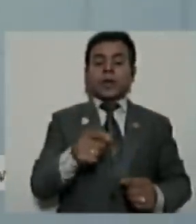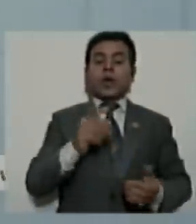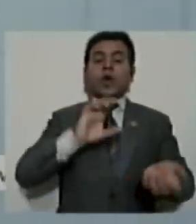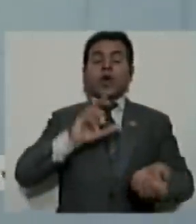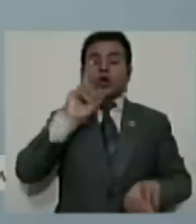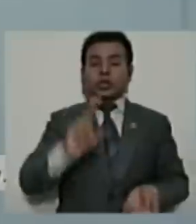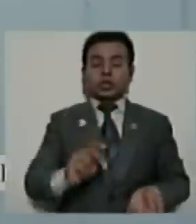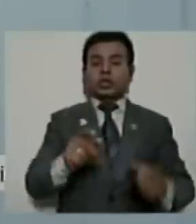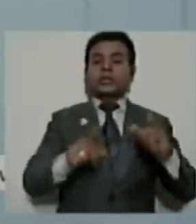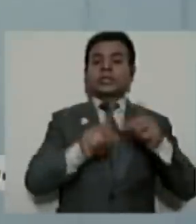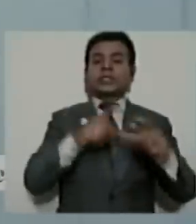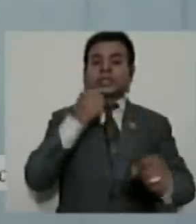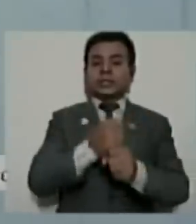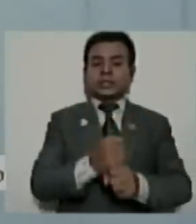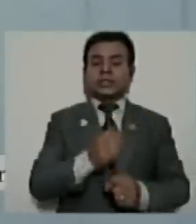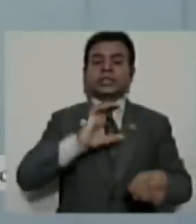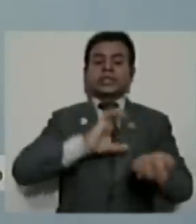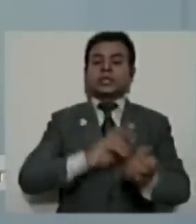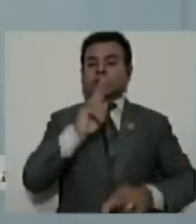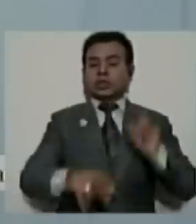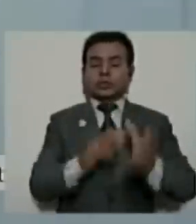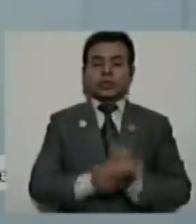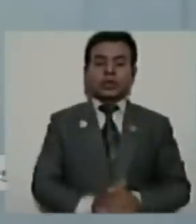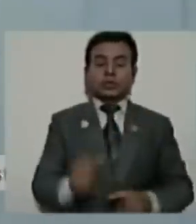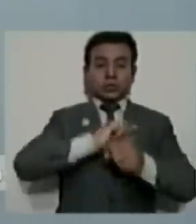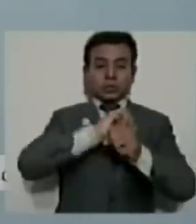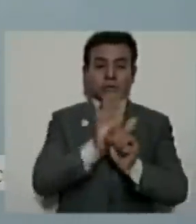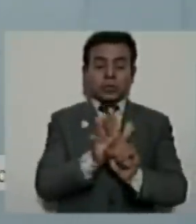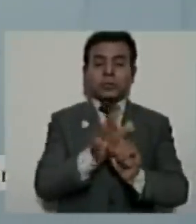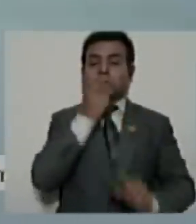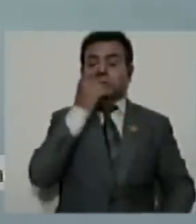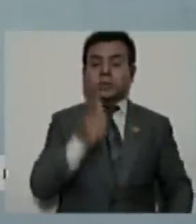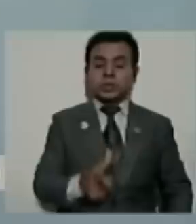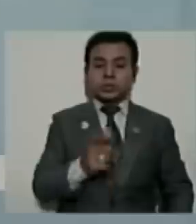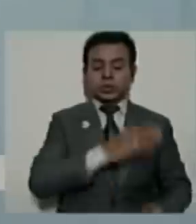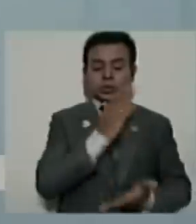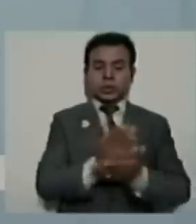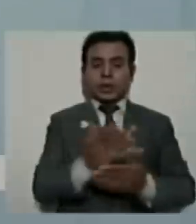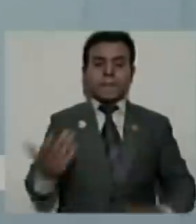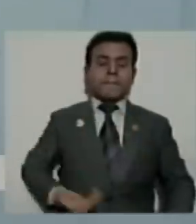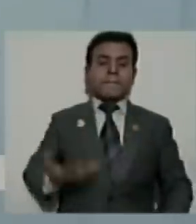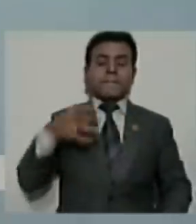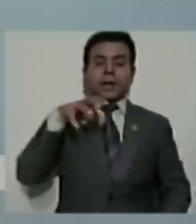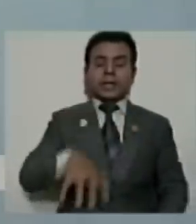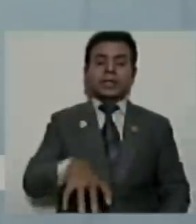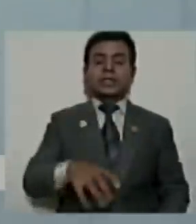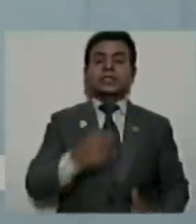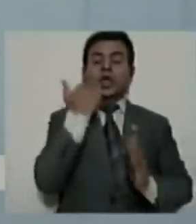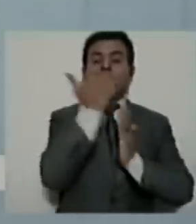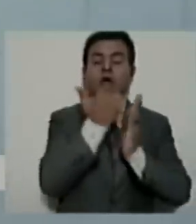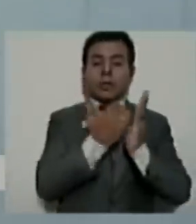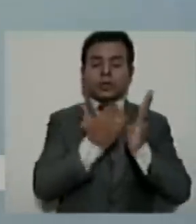তবে আজকে এই তথ্য তুলে ধরার আগে আমাদের পরিচালক ভান্ডার ও সরবরাহ ব্রিগেডিয়ার